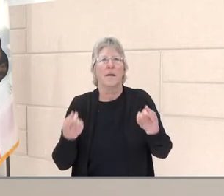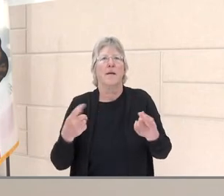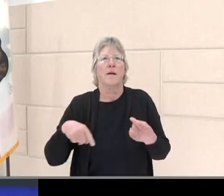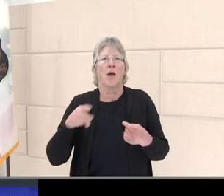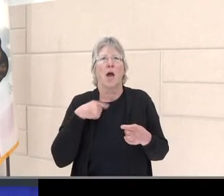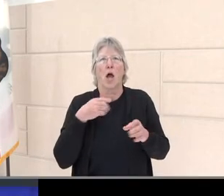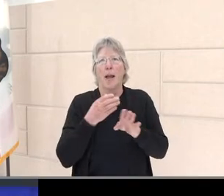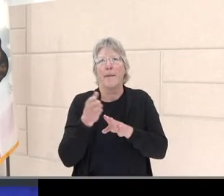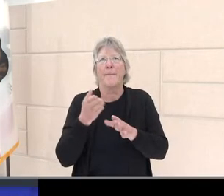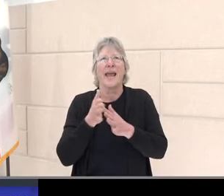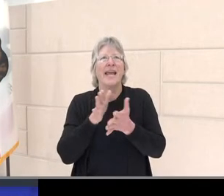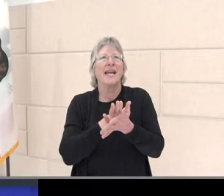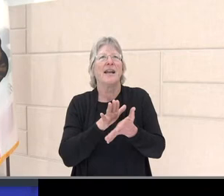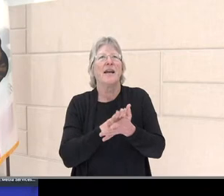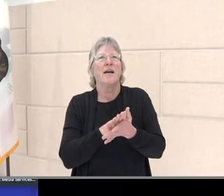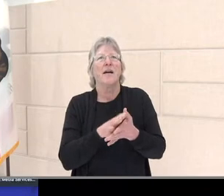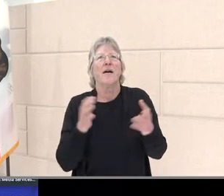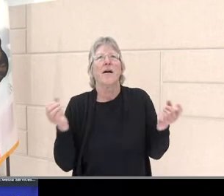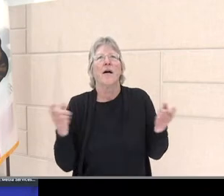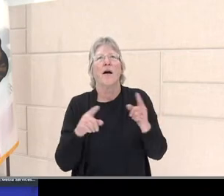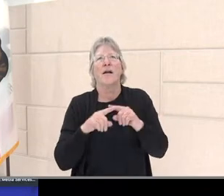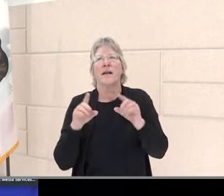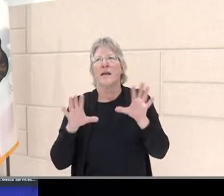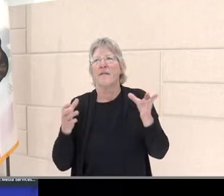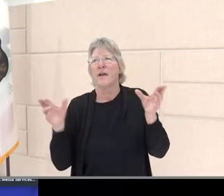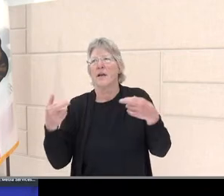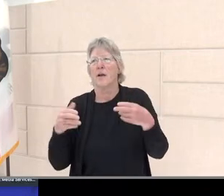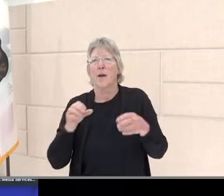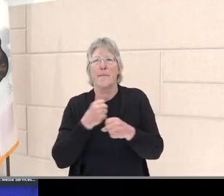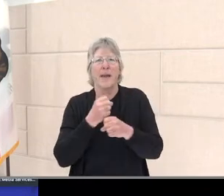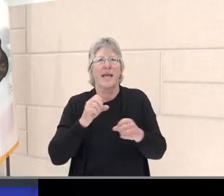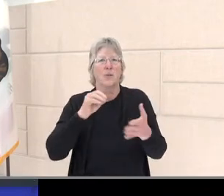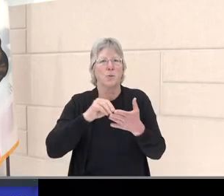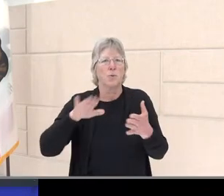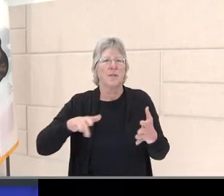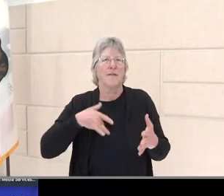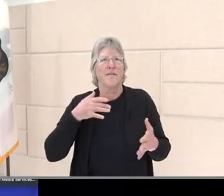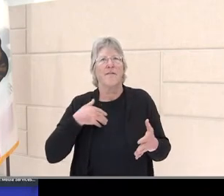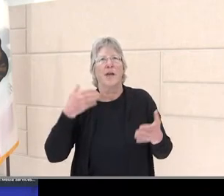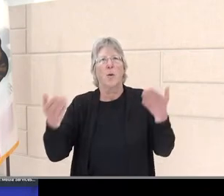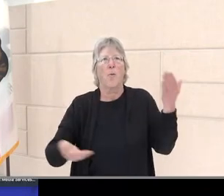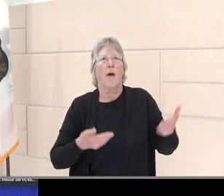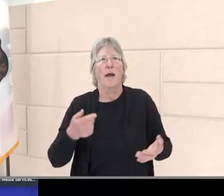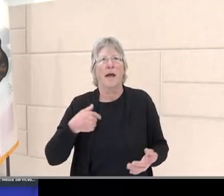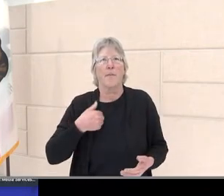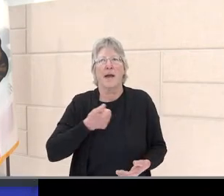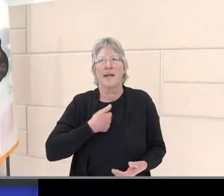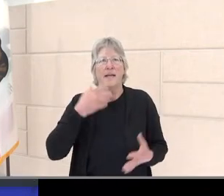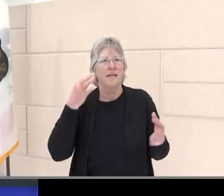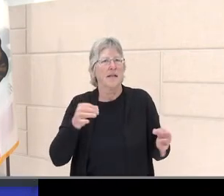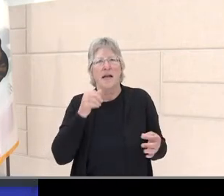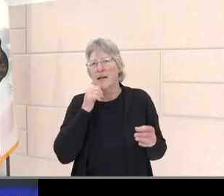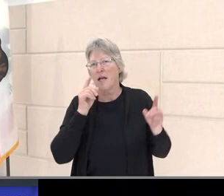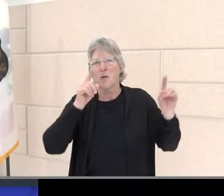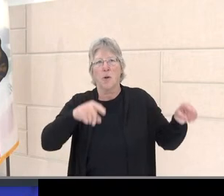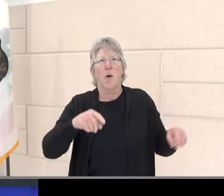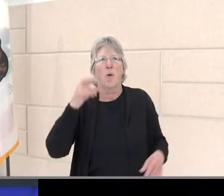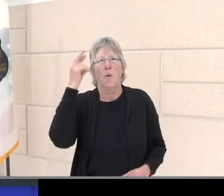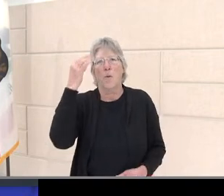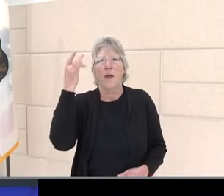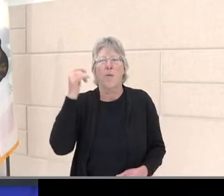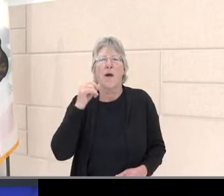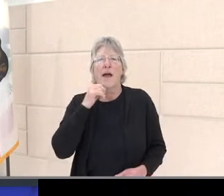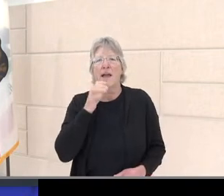នៅពេលដែលសាលារៀនបើកទ្វារទទួលស្វាគមន៍សិស្សចូលរៀនវិញហ្នឹងគឺគេមានផ្លាកតាំងបង្ហាញជារបៀបជាអក្សរស្វាគ